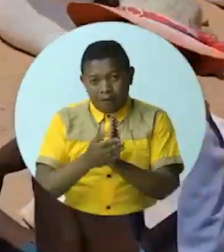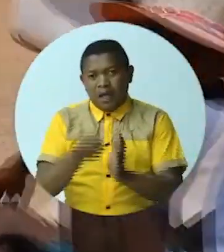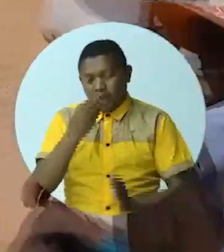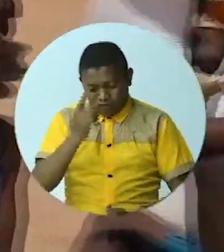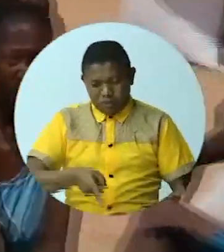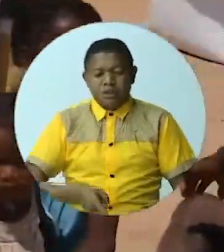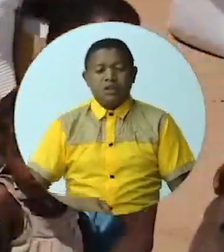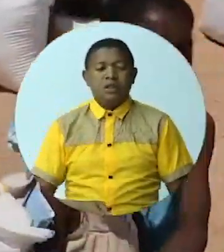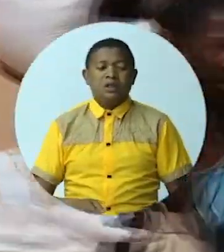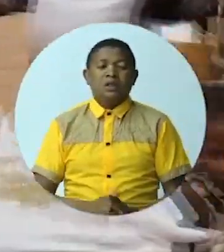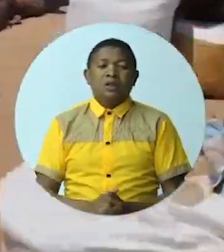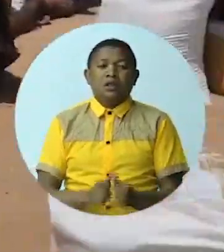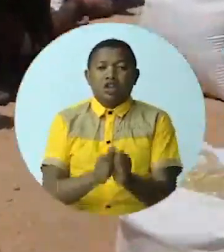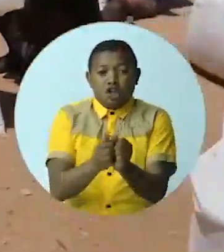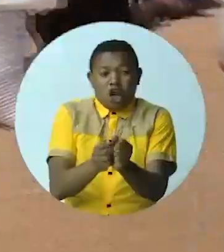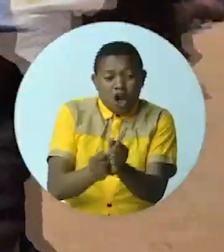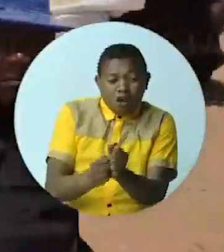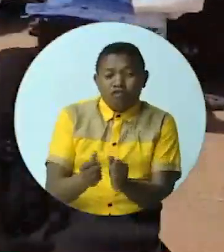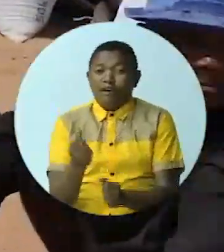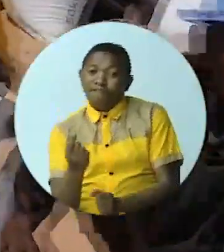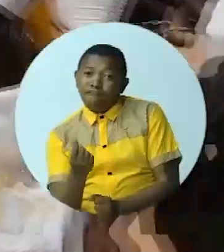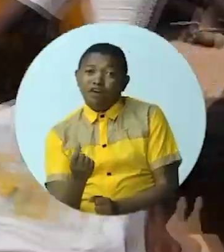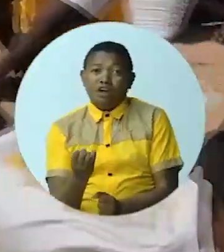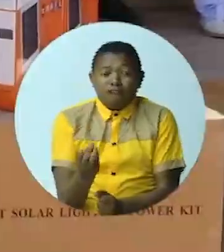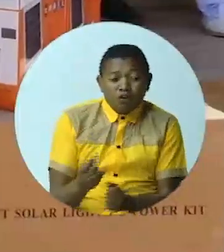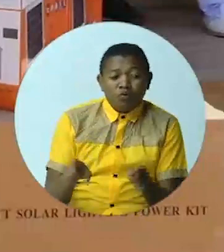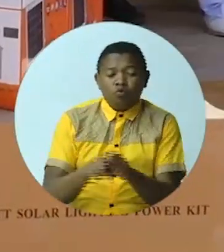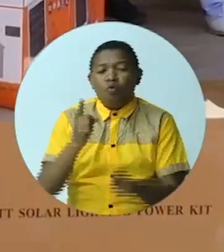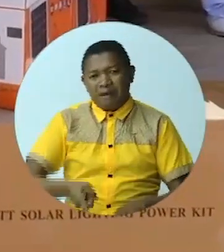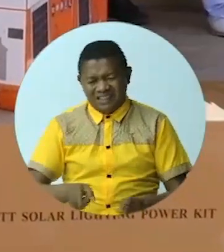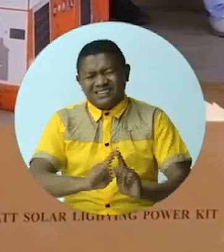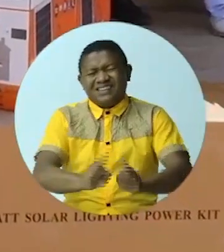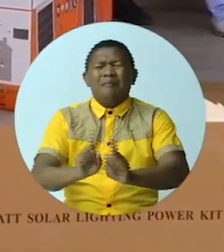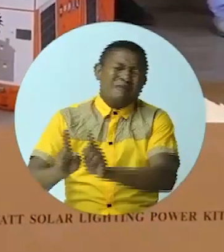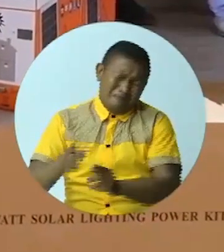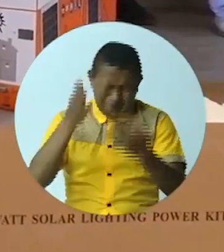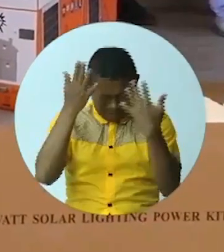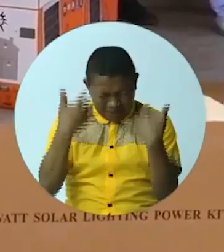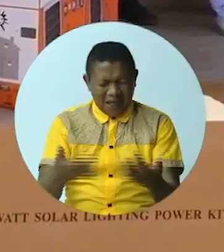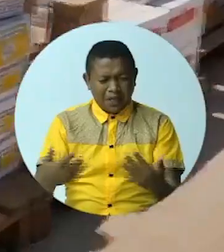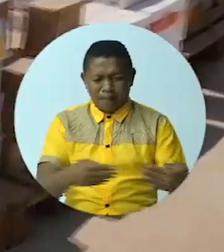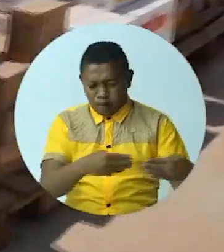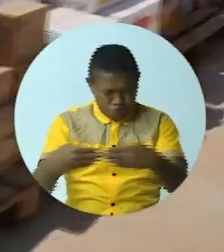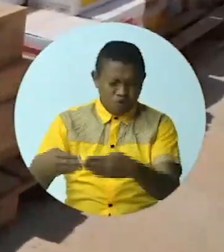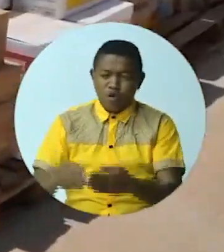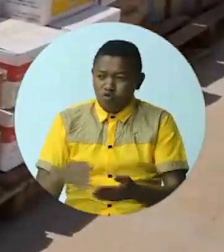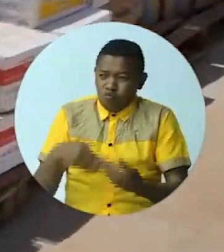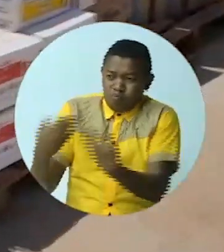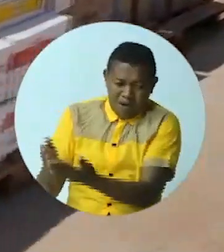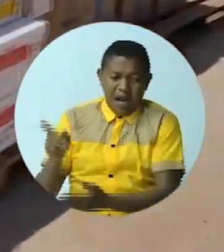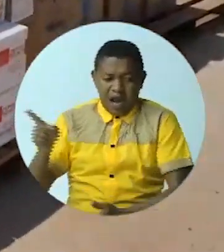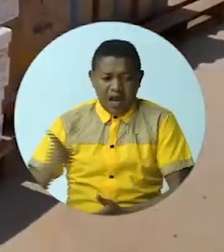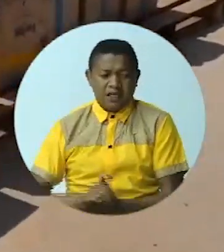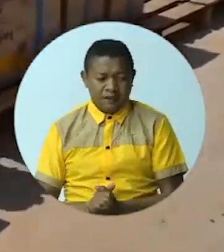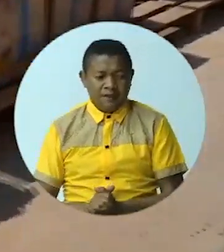katsaka sy ny voamaina sy ny zavatra maro isan-karazany indrindra indrindra ny fanampiana ihany koa amin'ilay